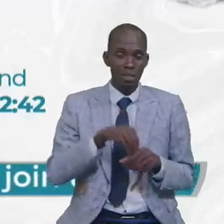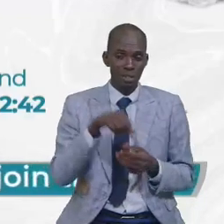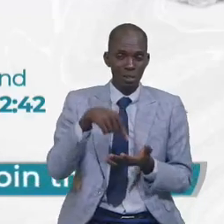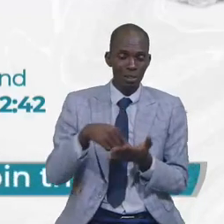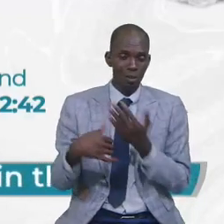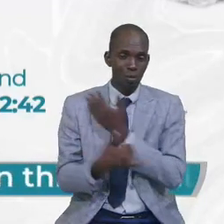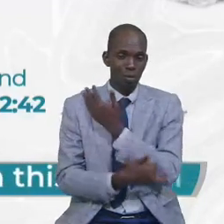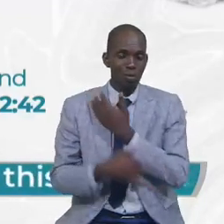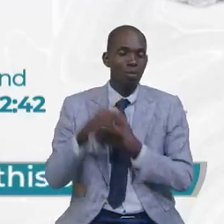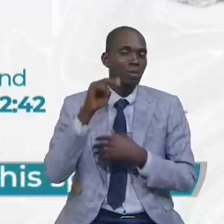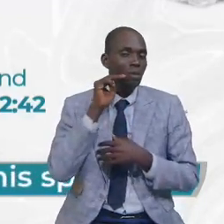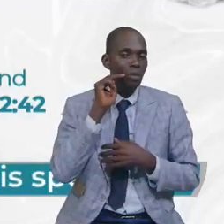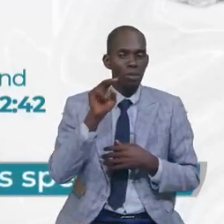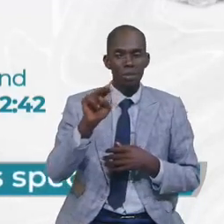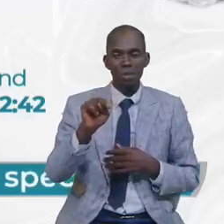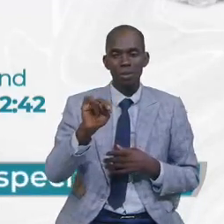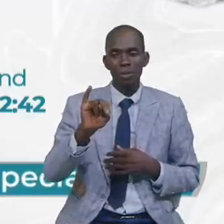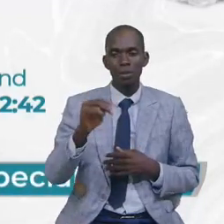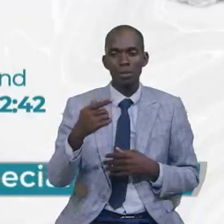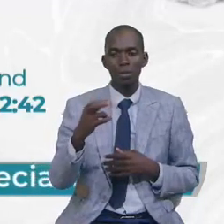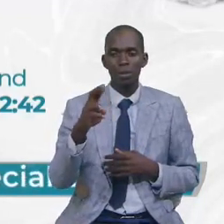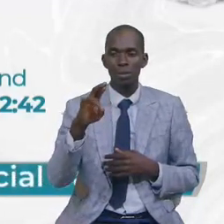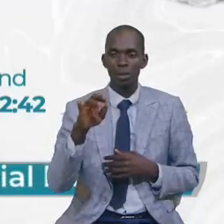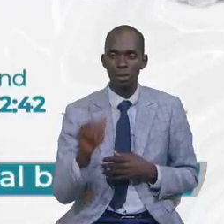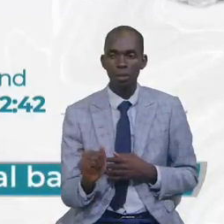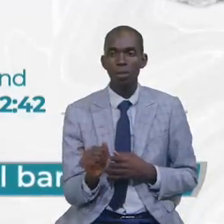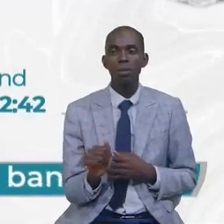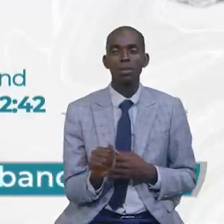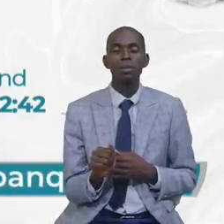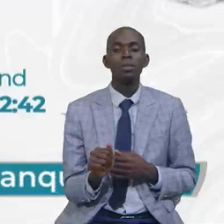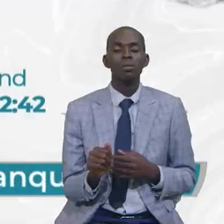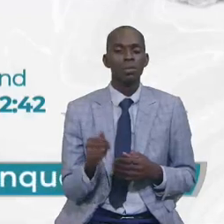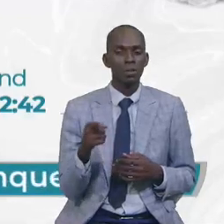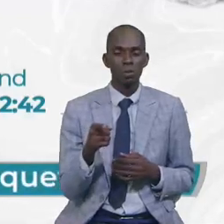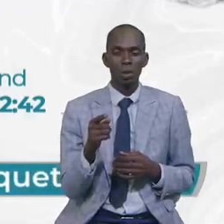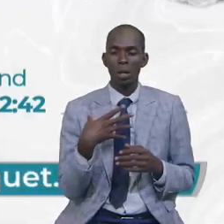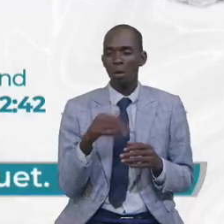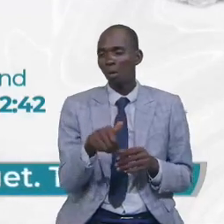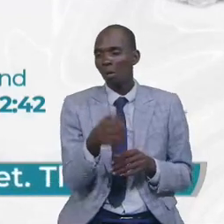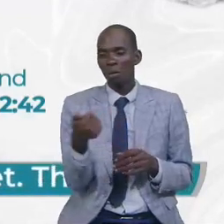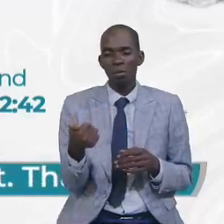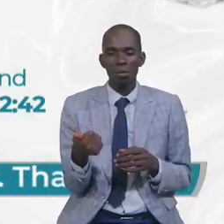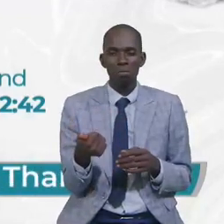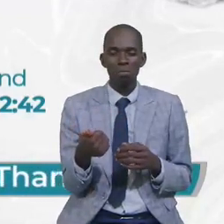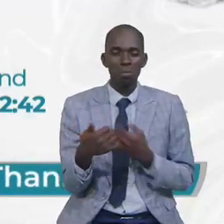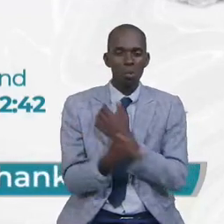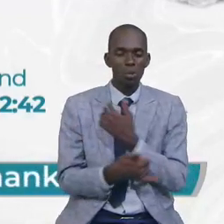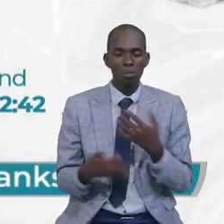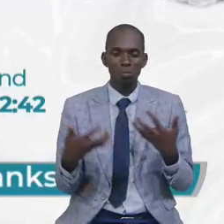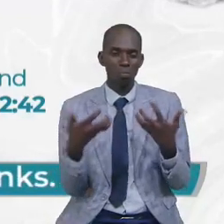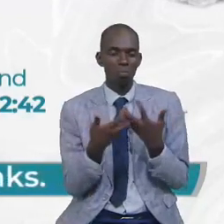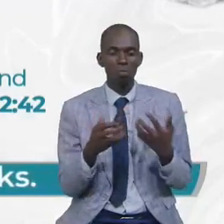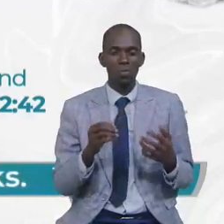donc au lieu alpha c'est à 15h mais ailleurs on vous communiquera le